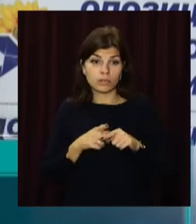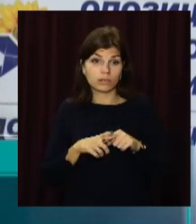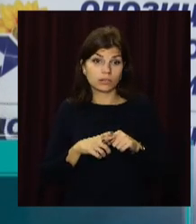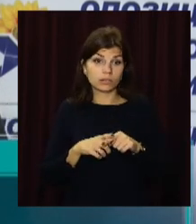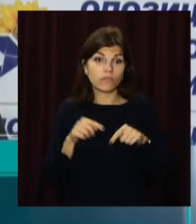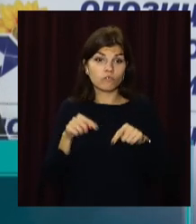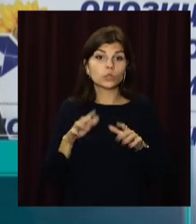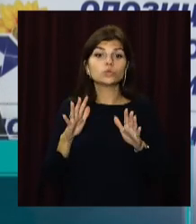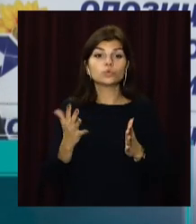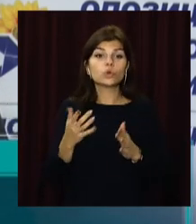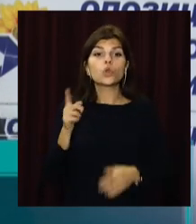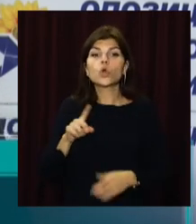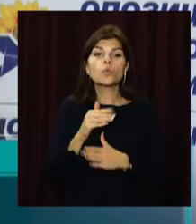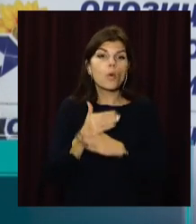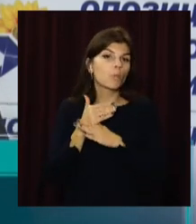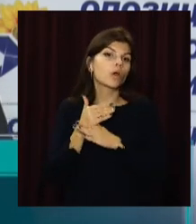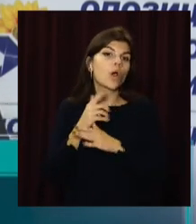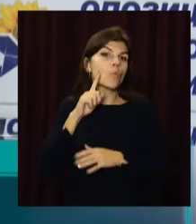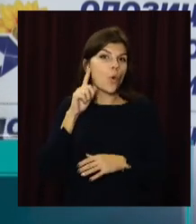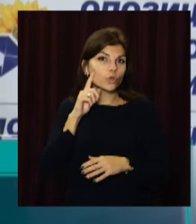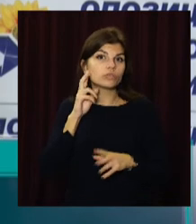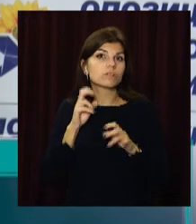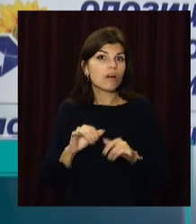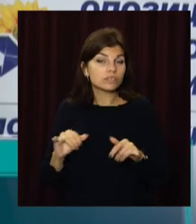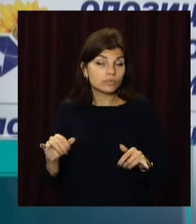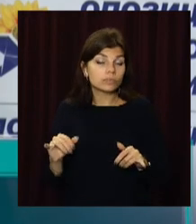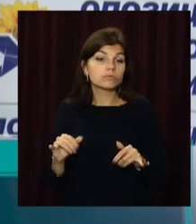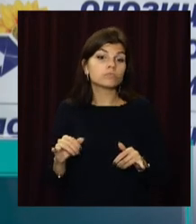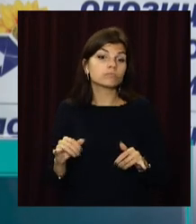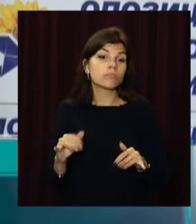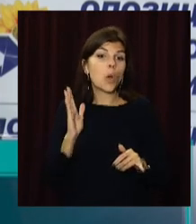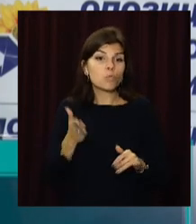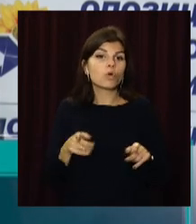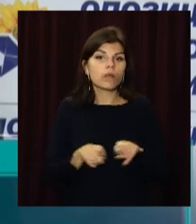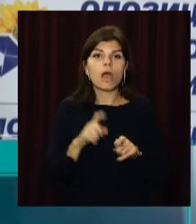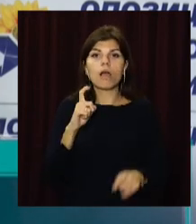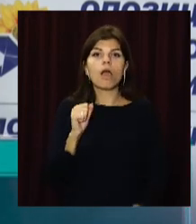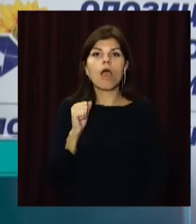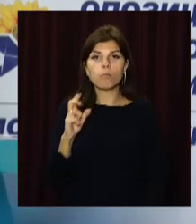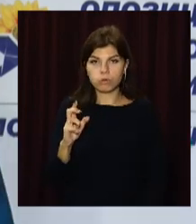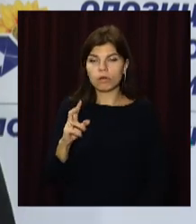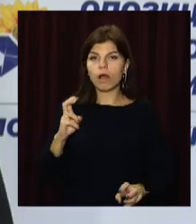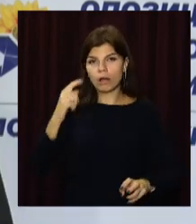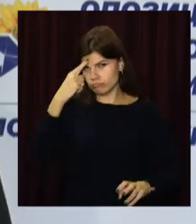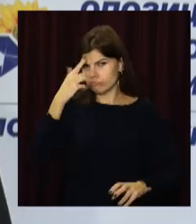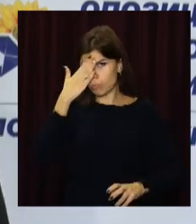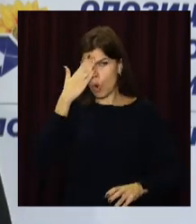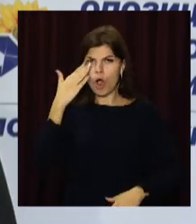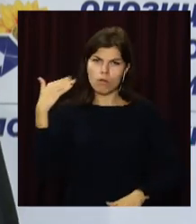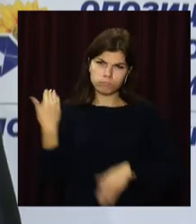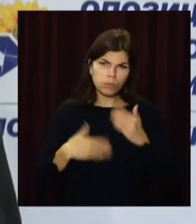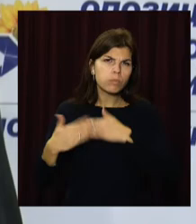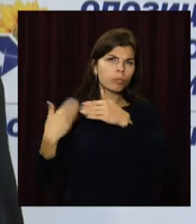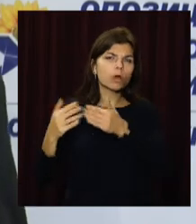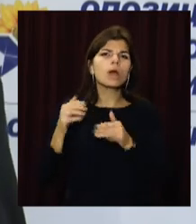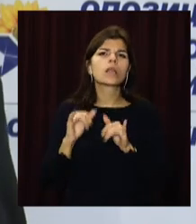данном случае, то есть это то, что помогать ребятам, молодежи развиваться и быть таким хабом по проектам, по развитию, для того, чтобы